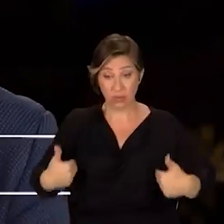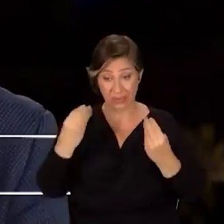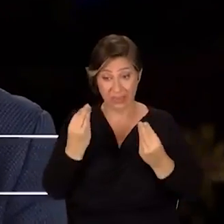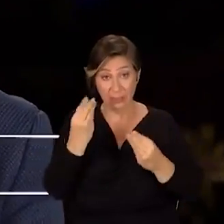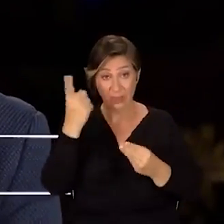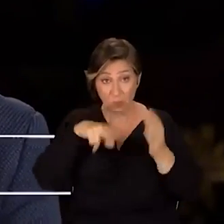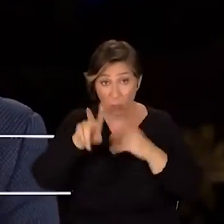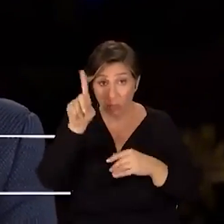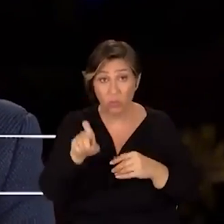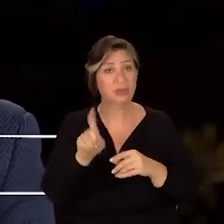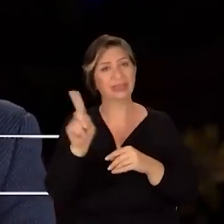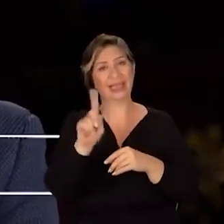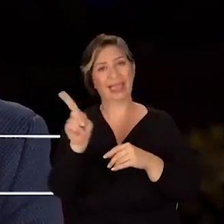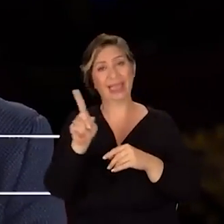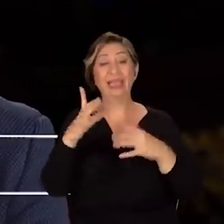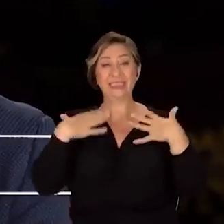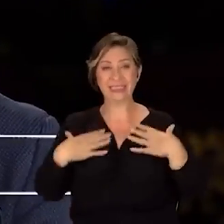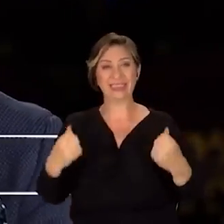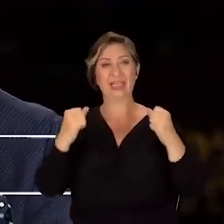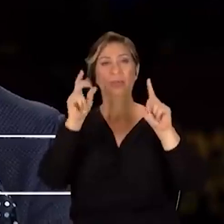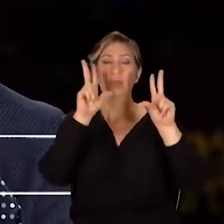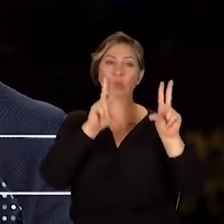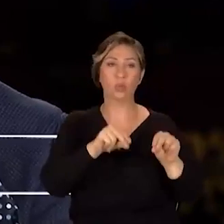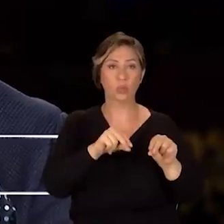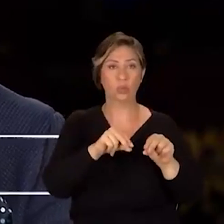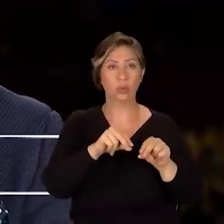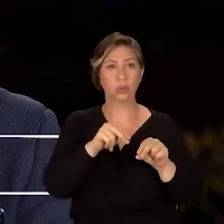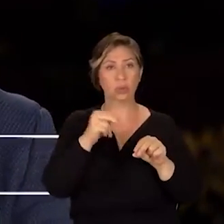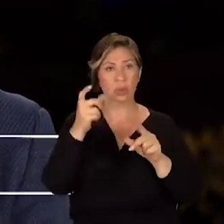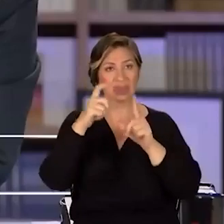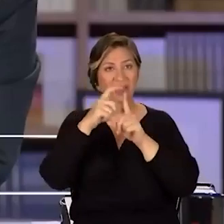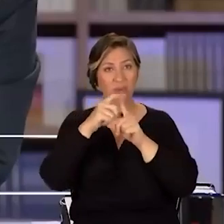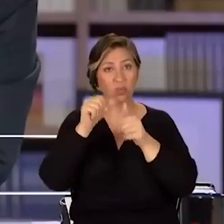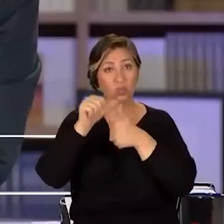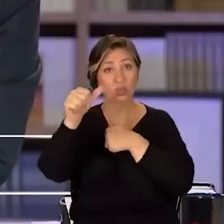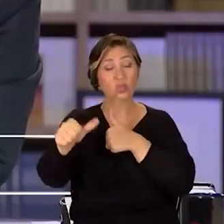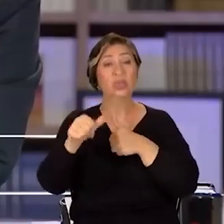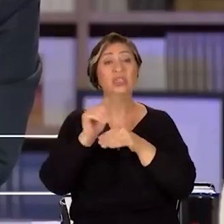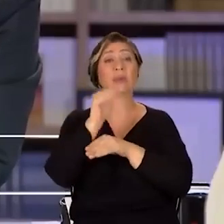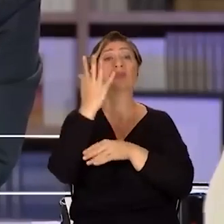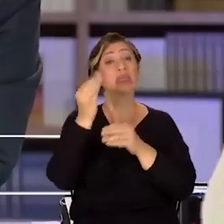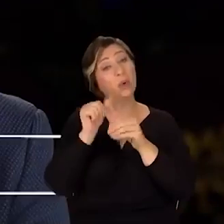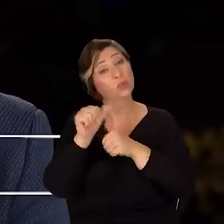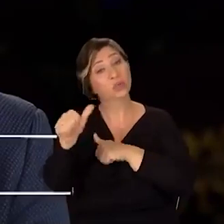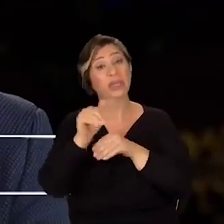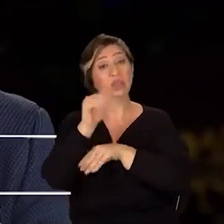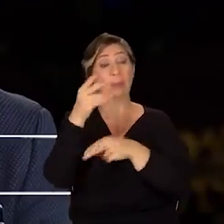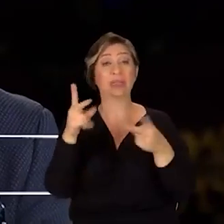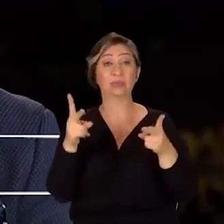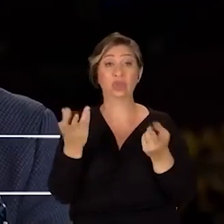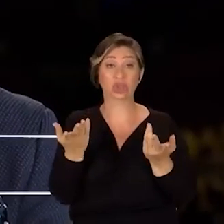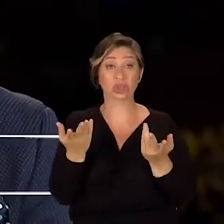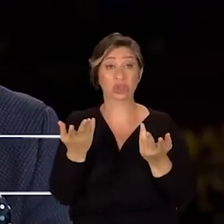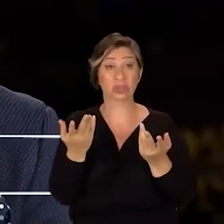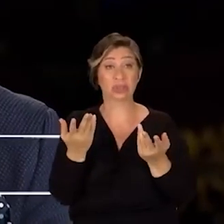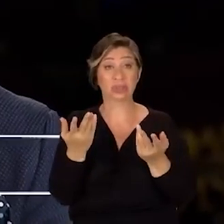için doğru bir yöntem değil. O yüzden sağlıklı bir uyku öneriyoruz. Zaten ama Da Vinci de uzun yaşamamış mıdır? Fena değil. Demek ki daha uzun yaşayacakmış. Bir